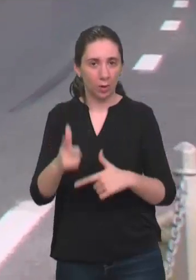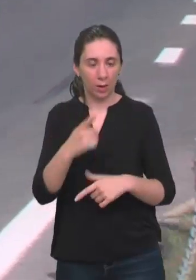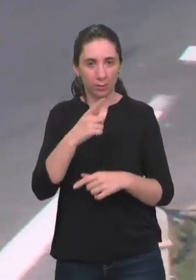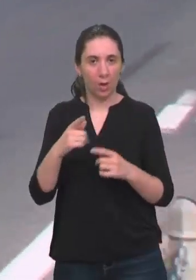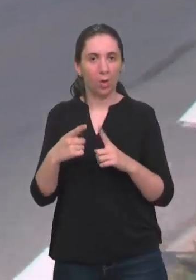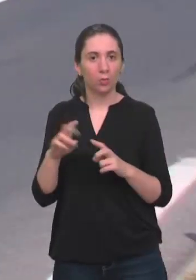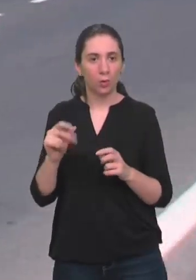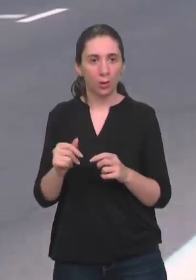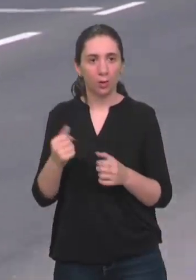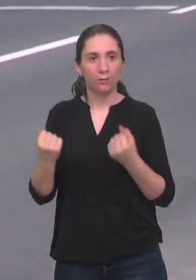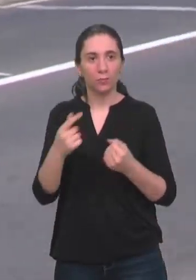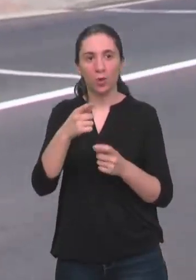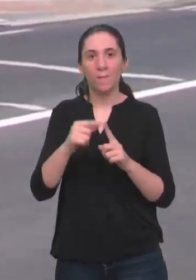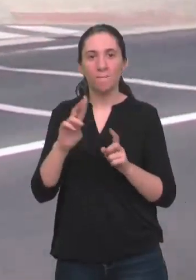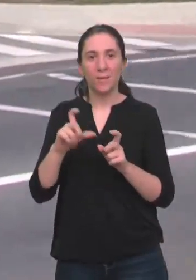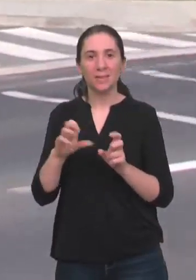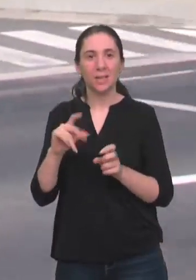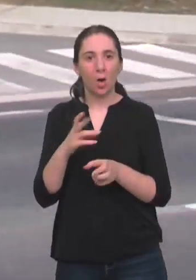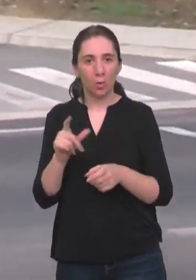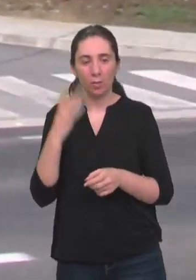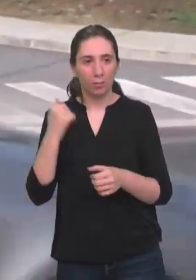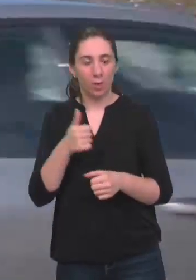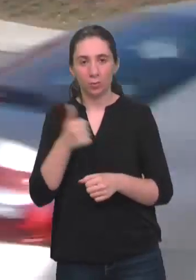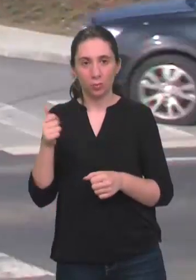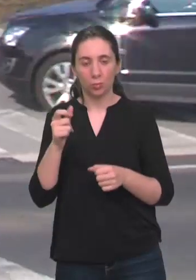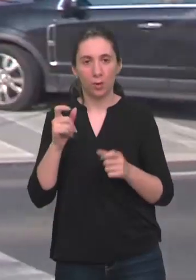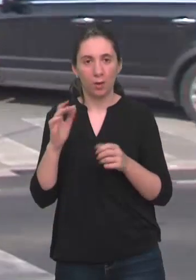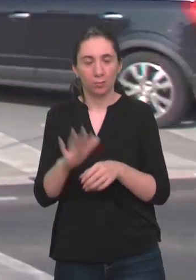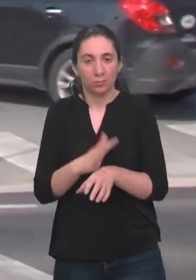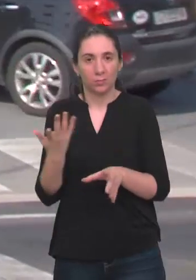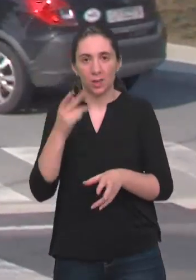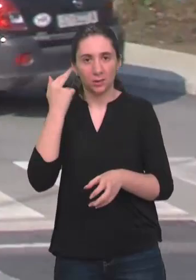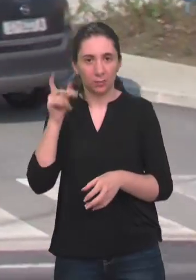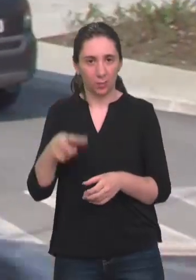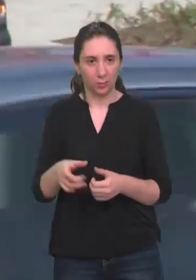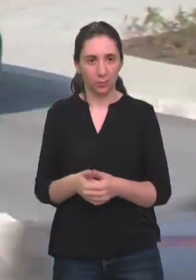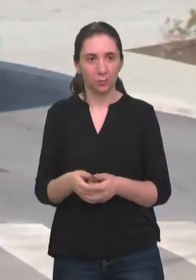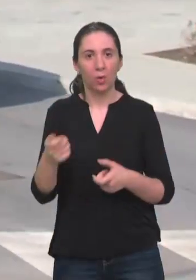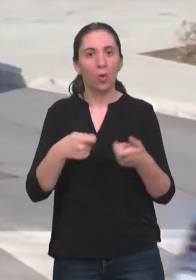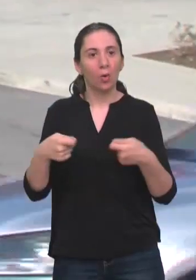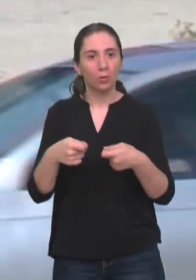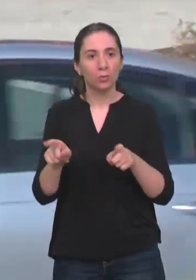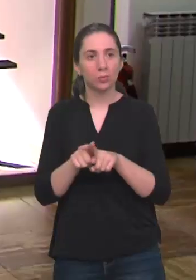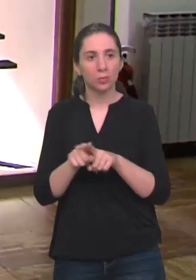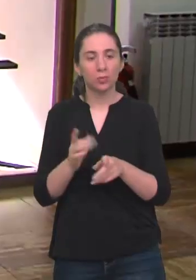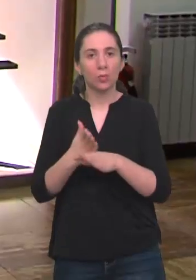Vožnja Pinzgauverom bila je nevjerojatno iskustvo za slijepe osobe. Organizirali su i